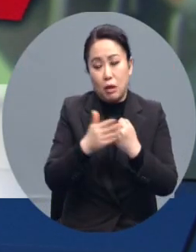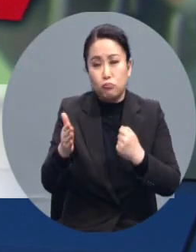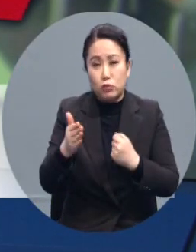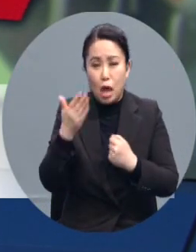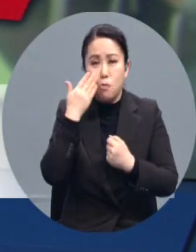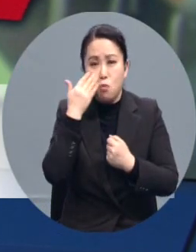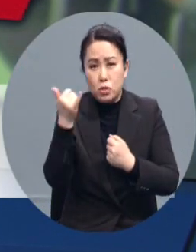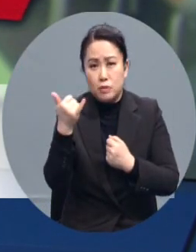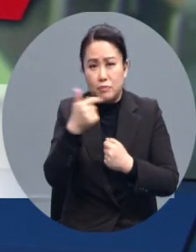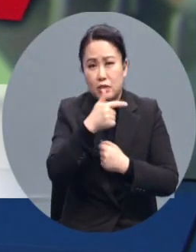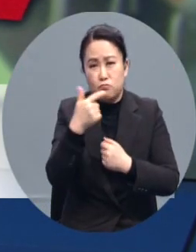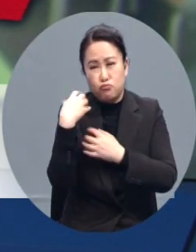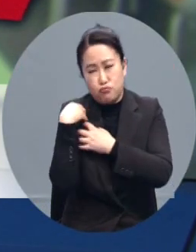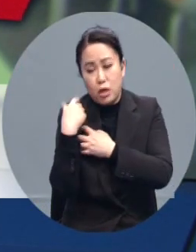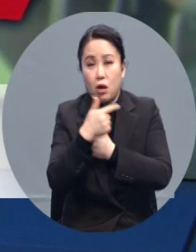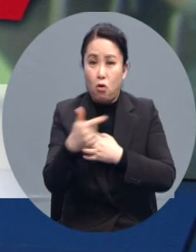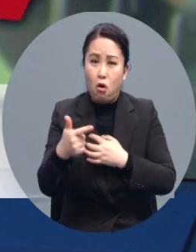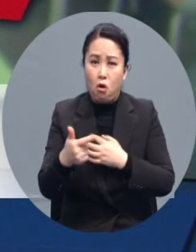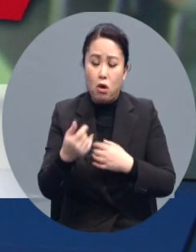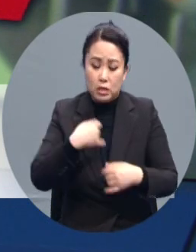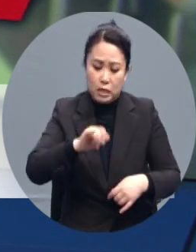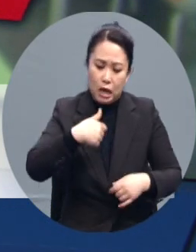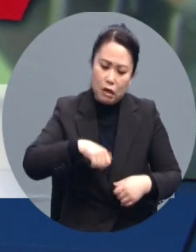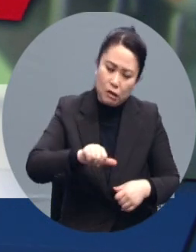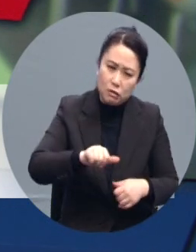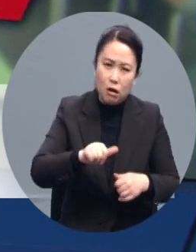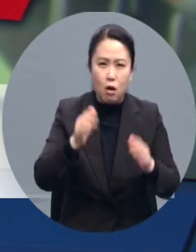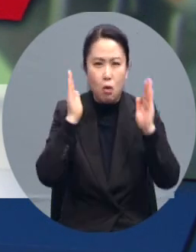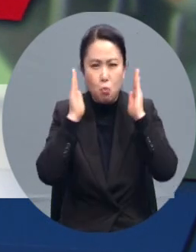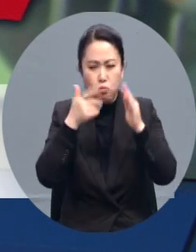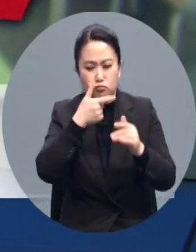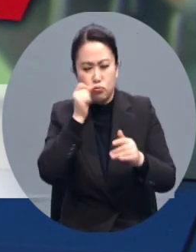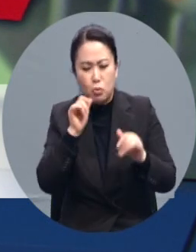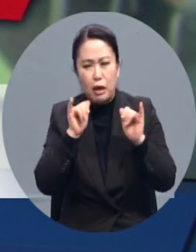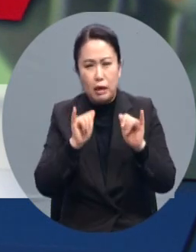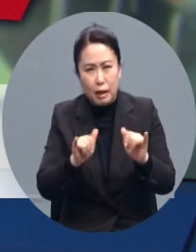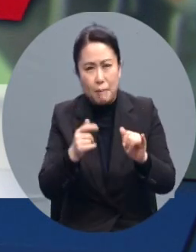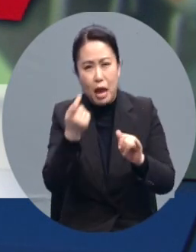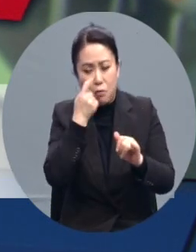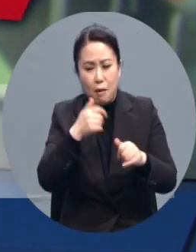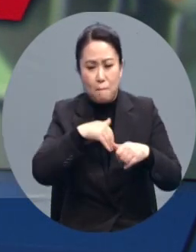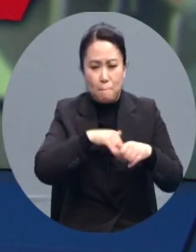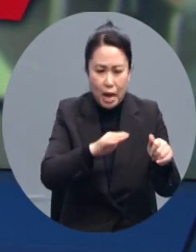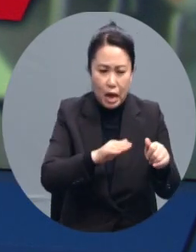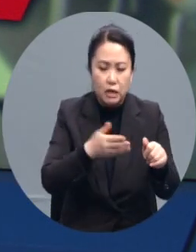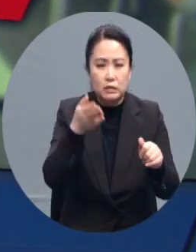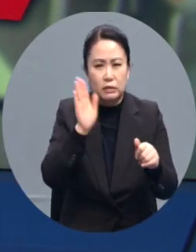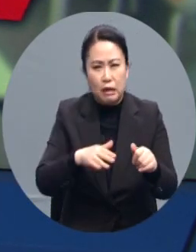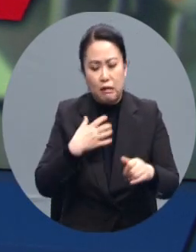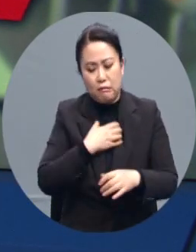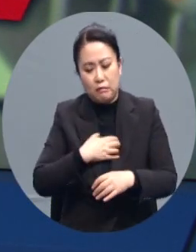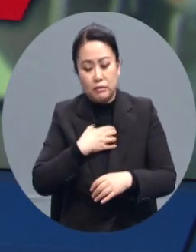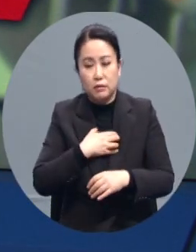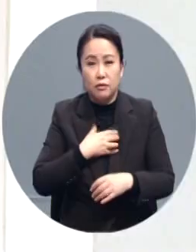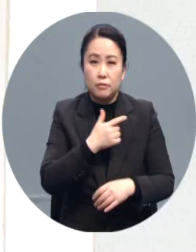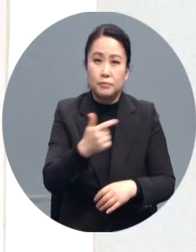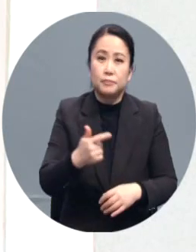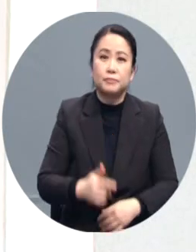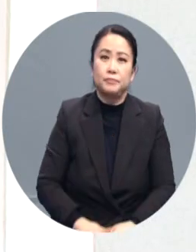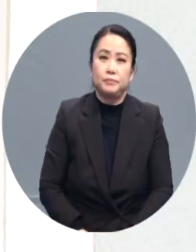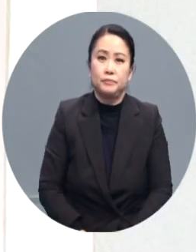있습니다. 자녀가 뒤처질까 안 보낼 수도 없고 걱정이 이만저만 아닙니다. 첫 소식 조민희 기자가 취재했습니다.